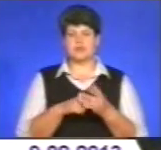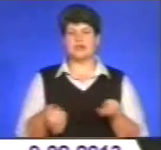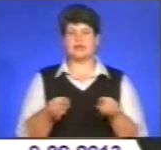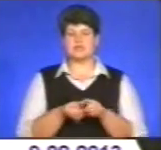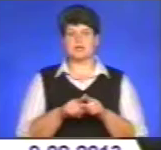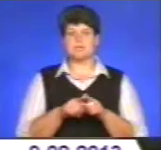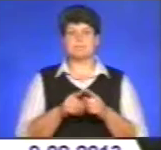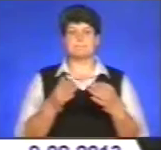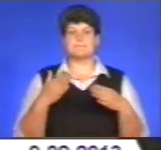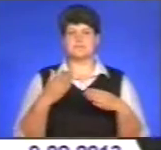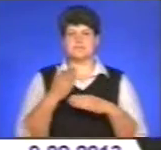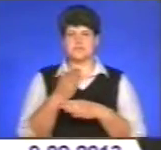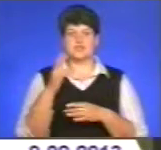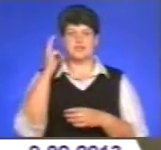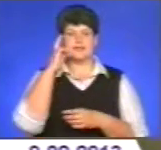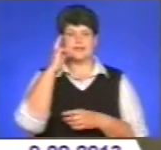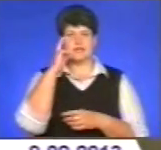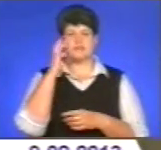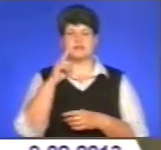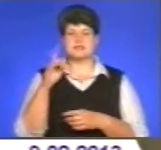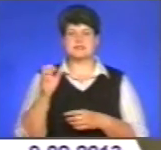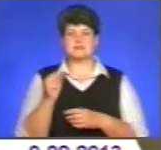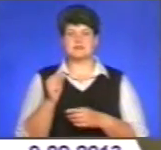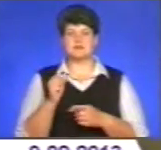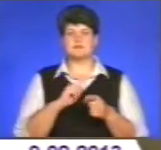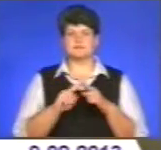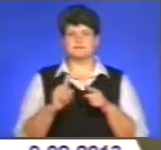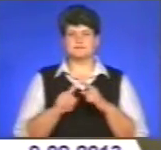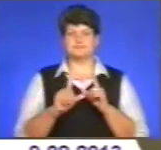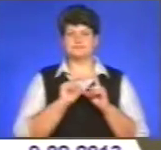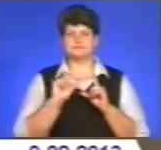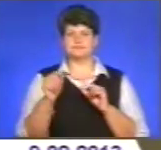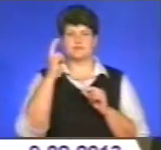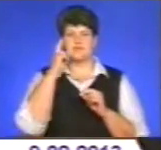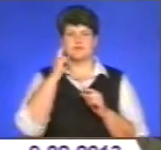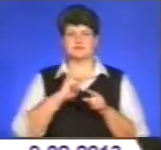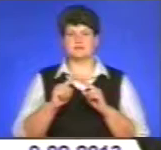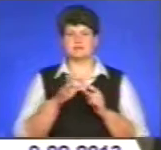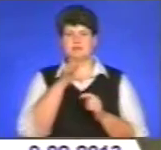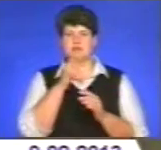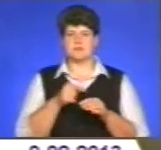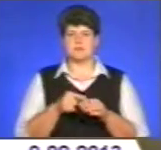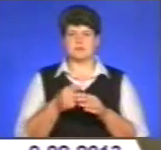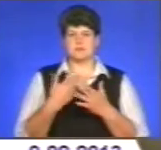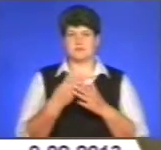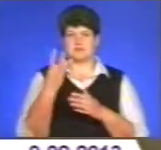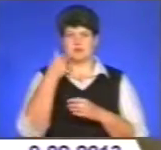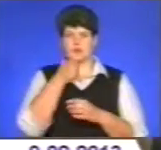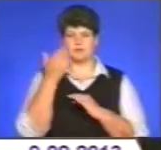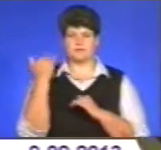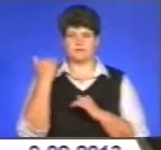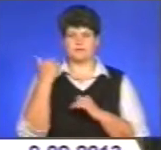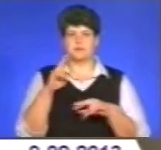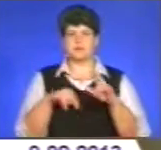пересечения Киева за ограниченное время. Смотрите, вот за последние 3 года, оглянемся назад,